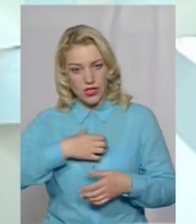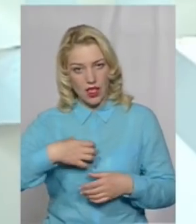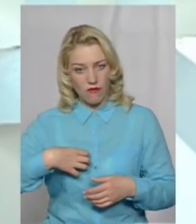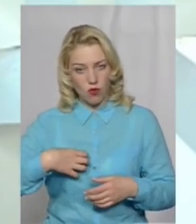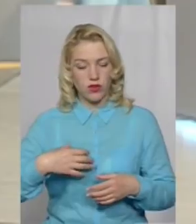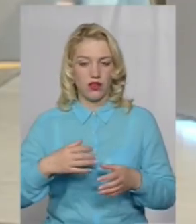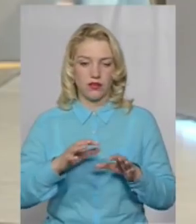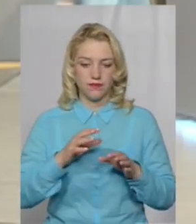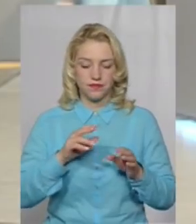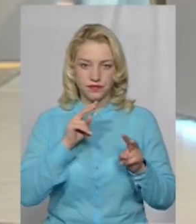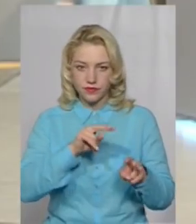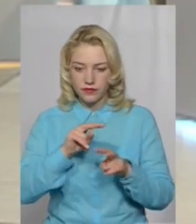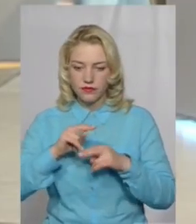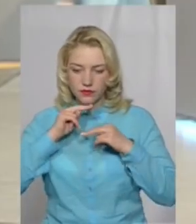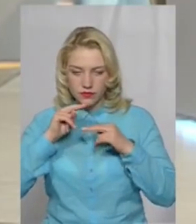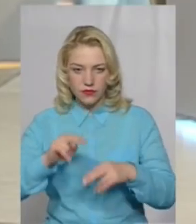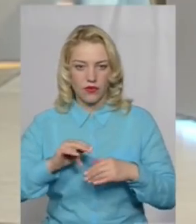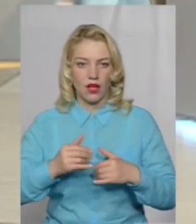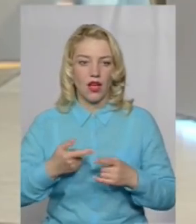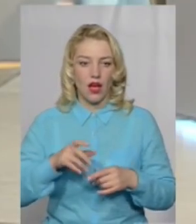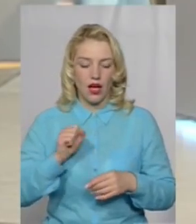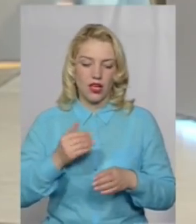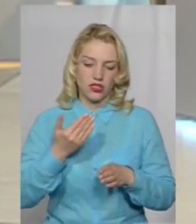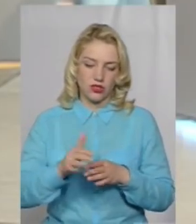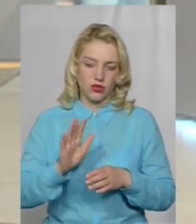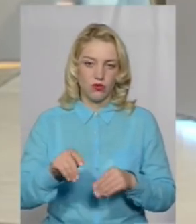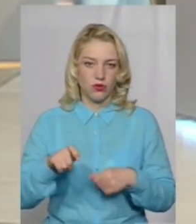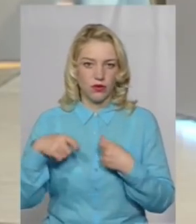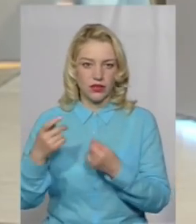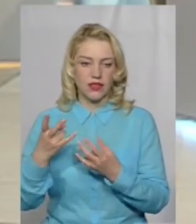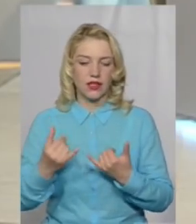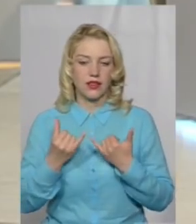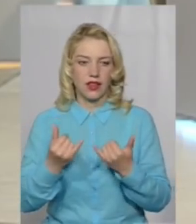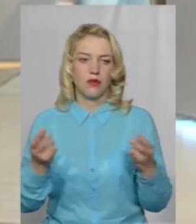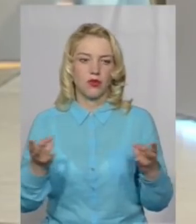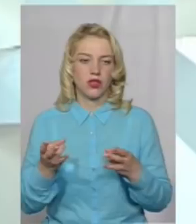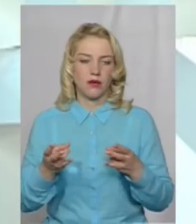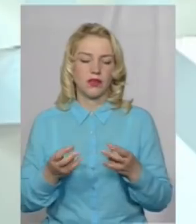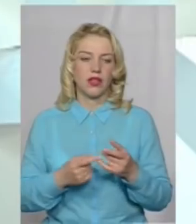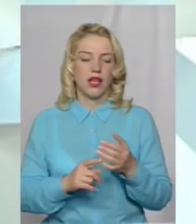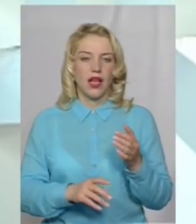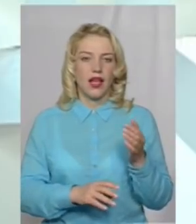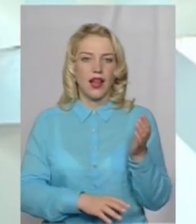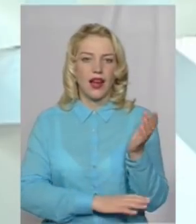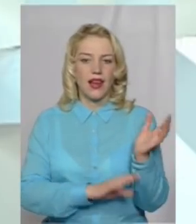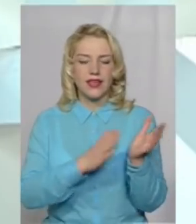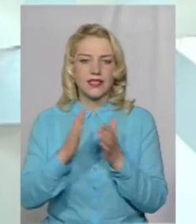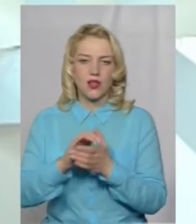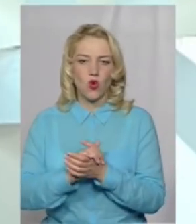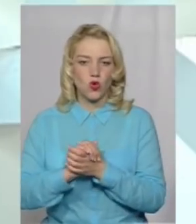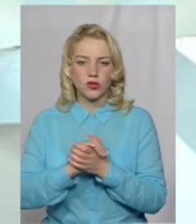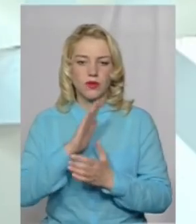і я так думаю, що частину ми все-таки будемо передавати для потреб наших лісгоспів області, для того, щоб також